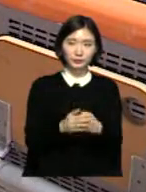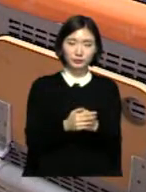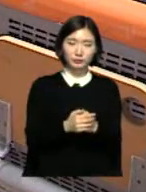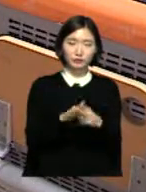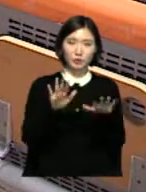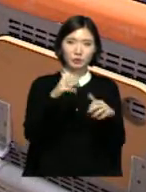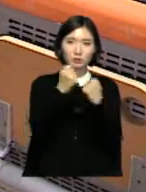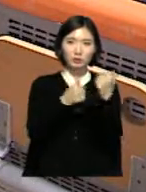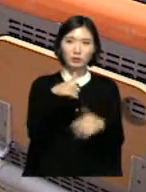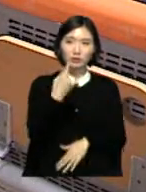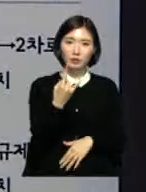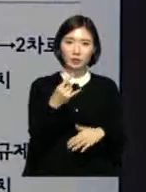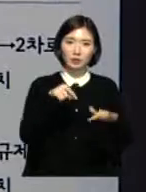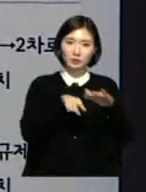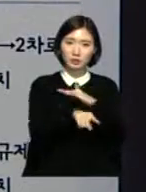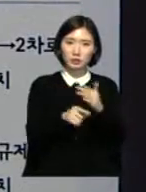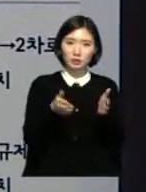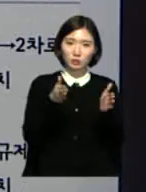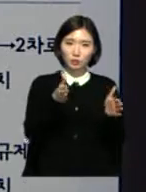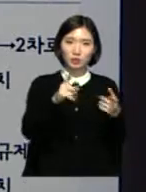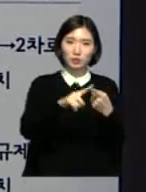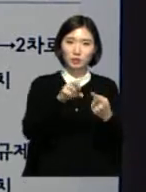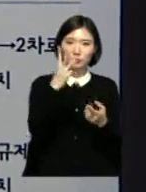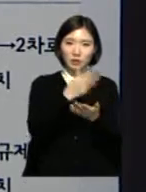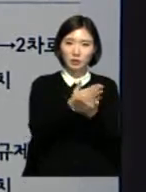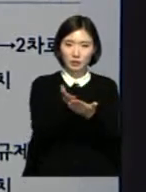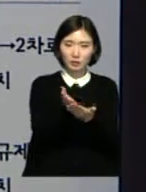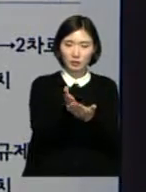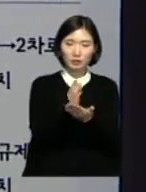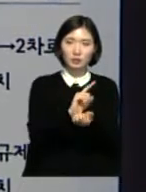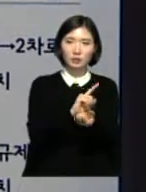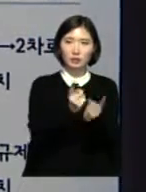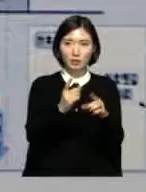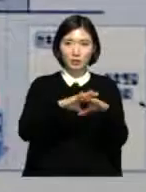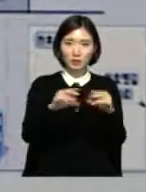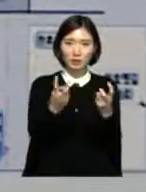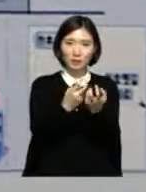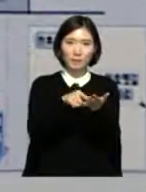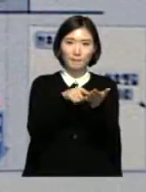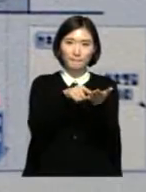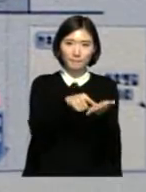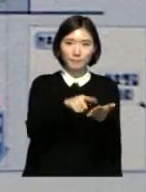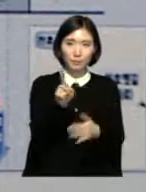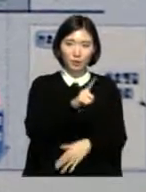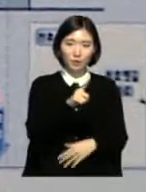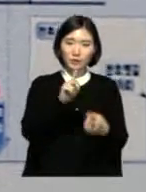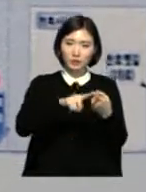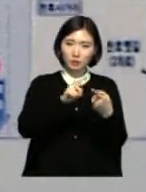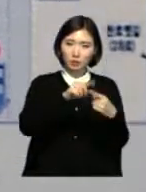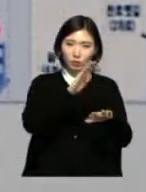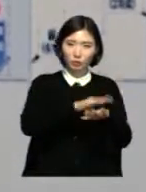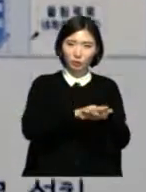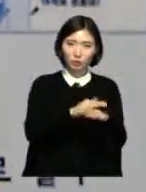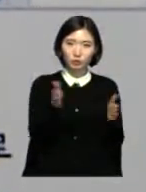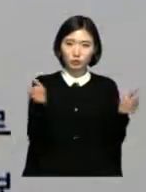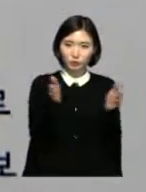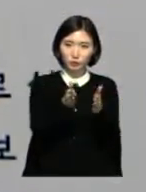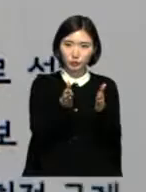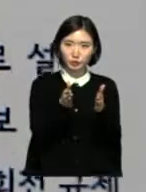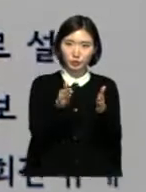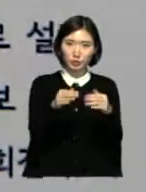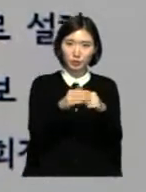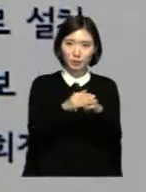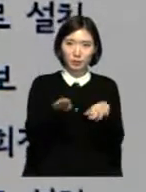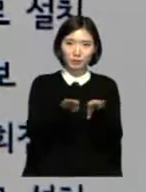이번 설명회에서는 지하차도를 놓고 세 가지 대안이 제시됐습니다. 지하차도를 그대로 두거나 축소,